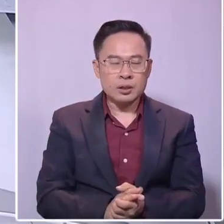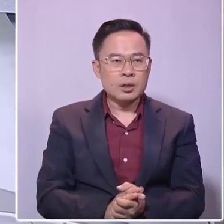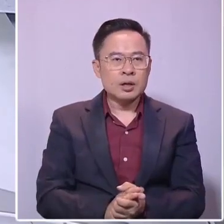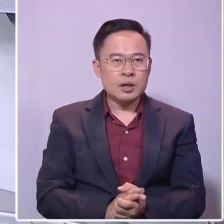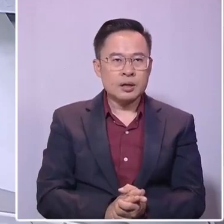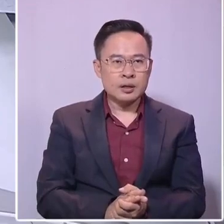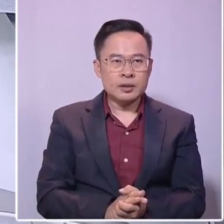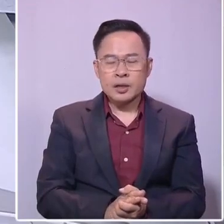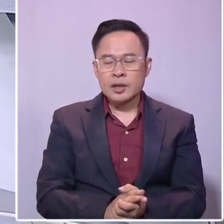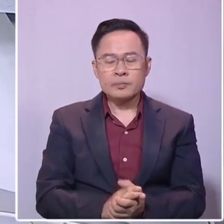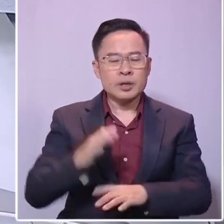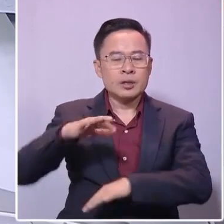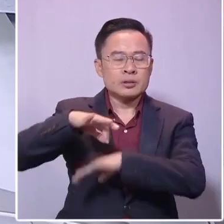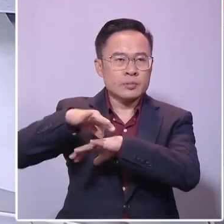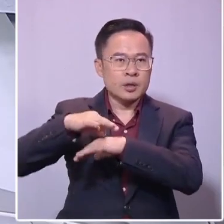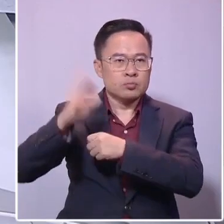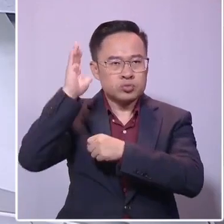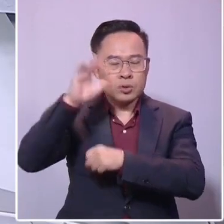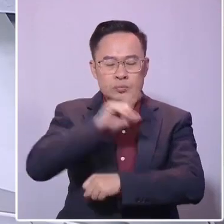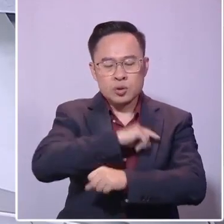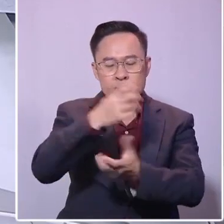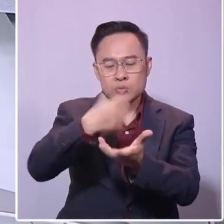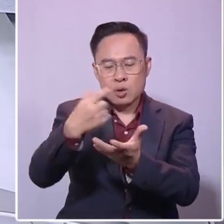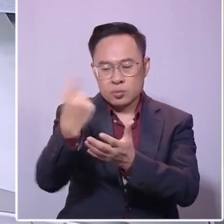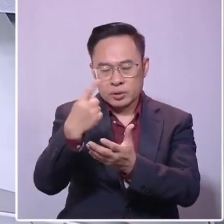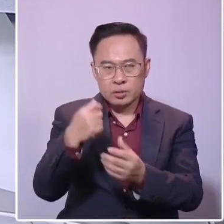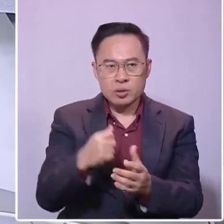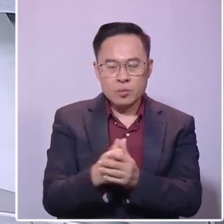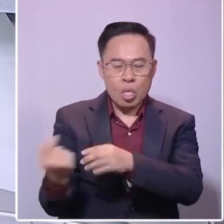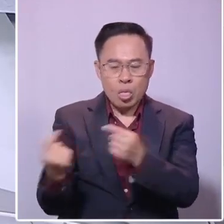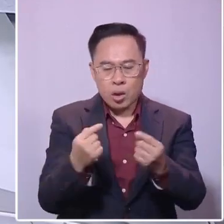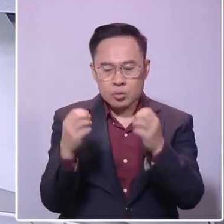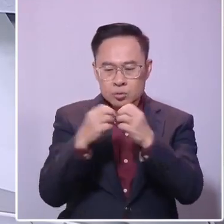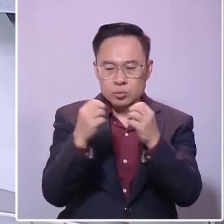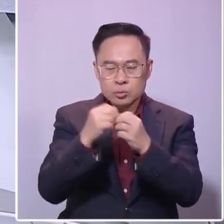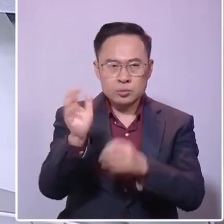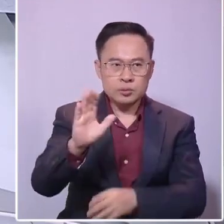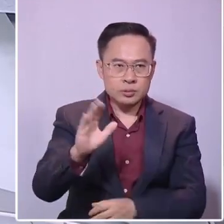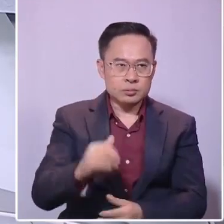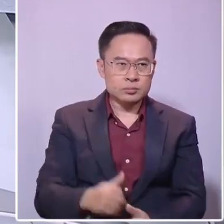นี้งเพียงท่านเดียวเลยนะคะจะได้ไม่ต้องไปให้สัมภาษณ์กันแบบนี้นะครับผม